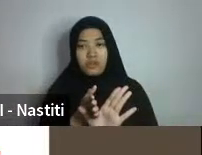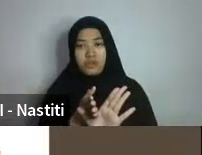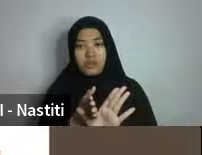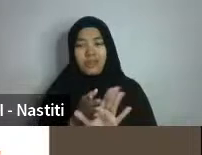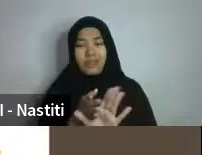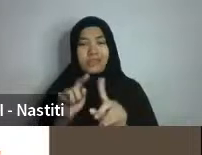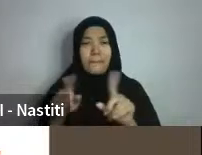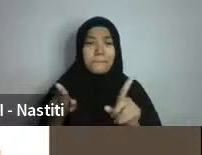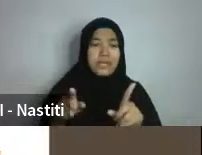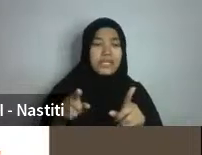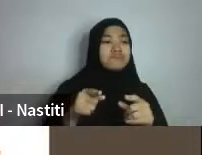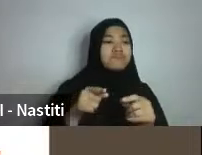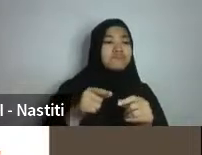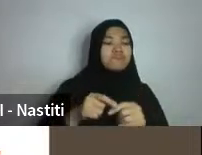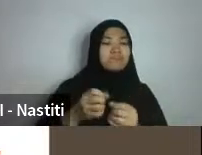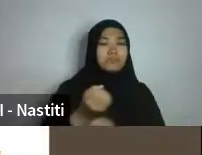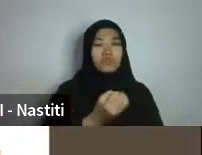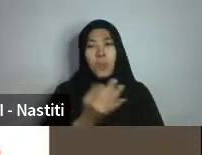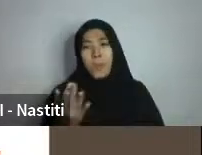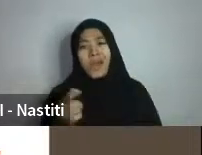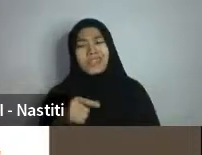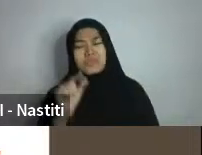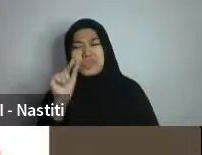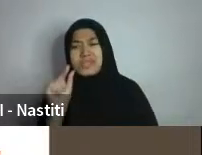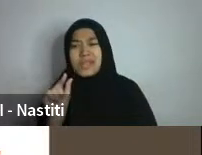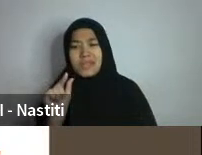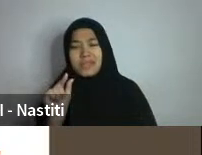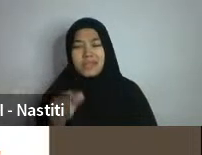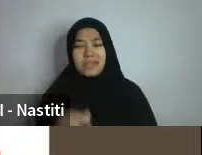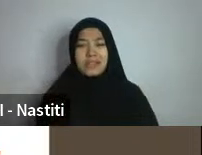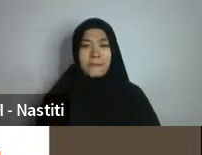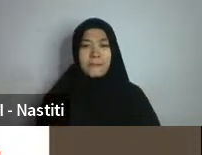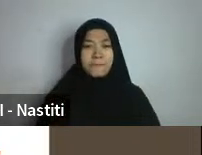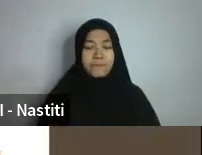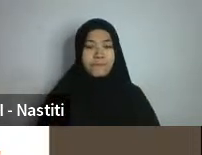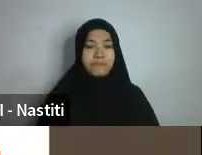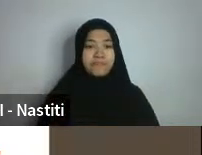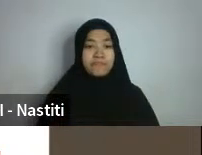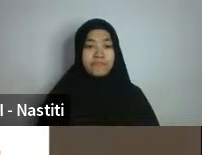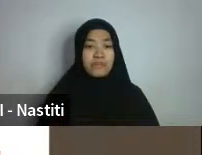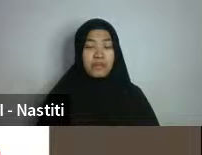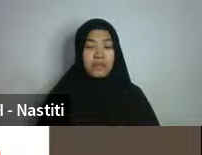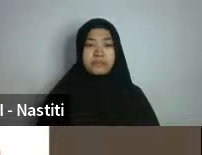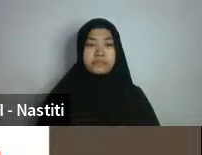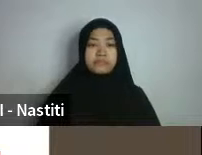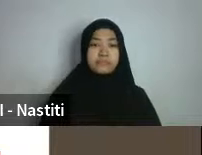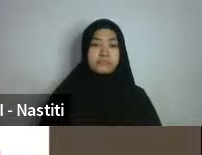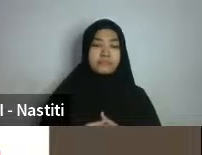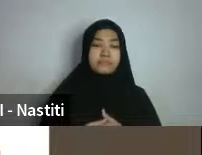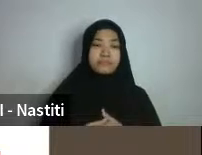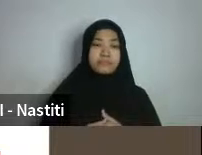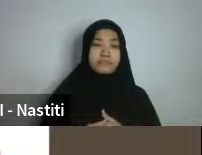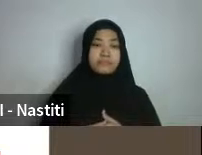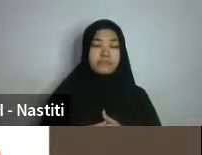Kemudian ya kita track in medical model of disabilities. Yang terakhir adalah masalah panti-panti sosial. Selain